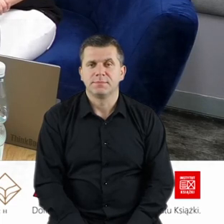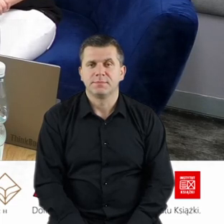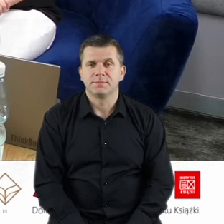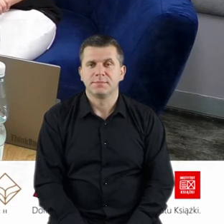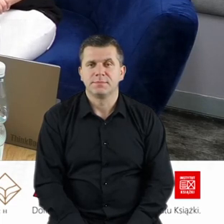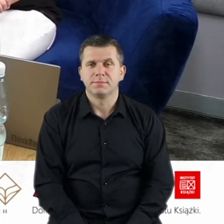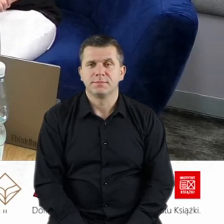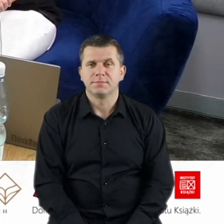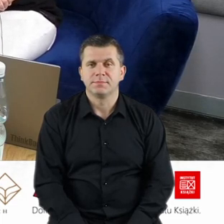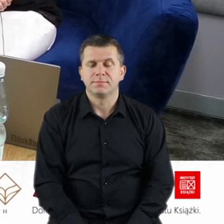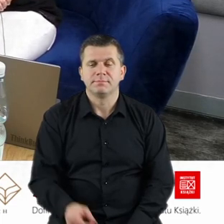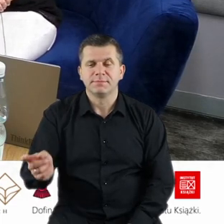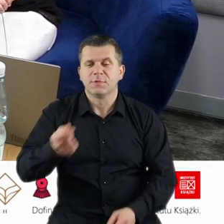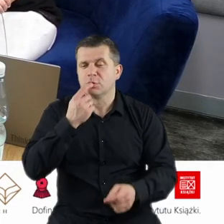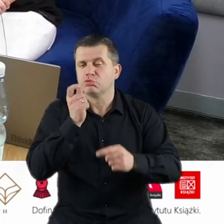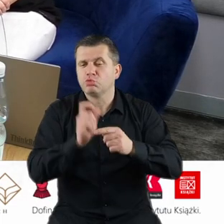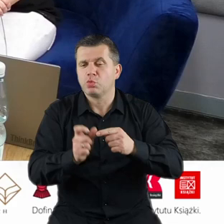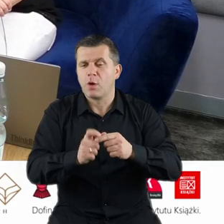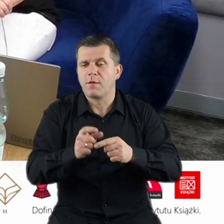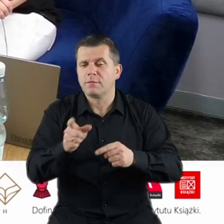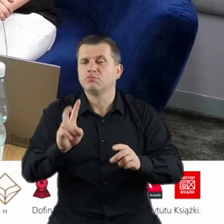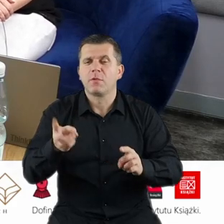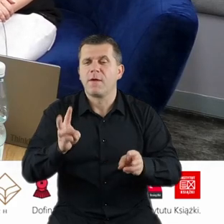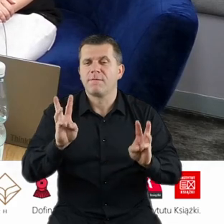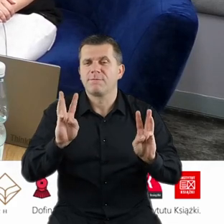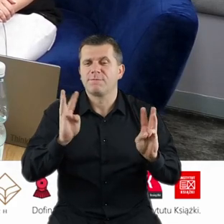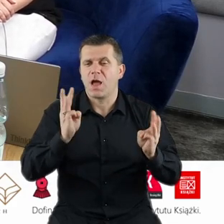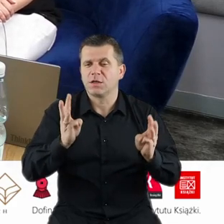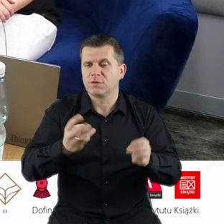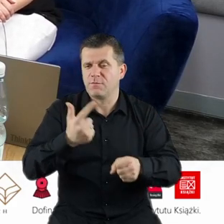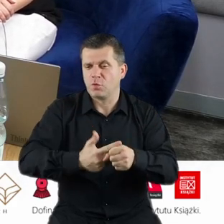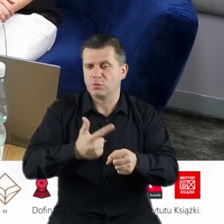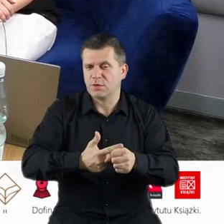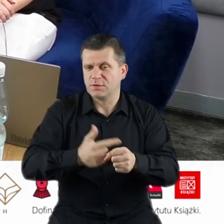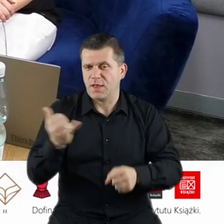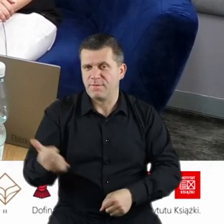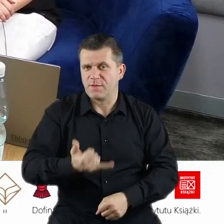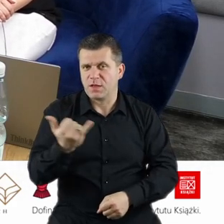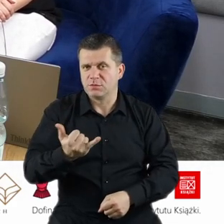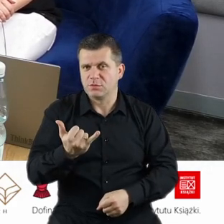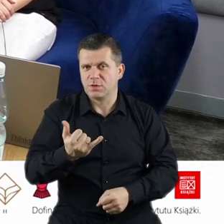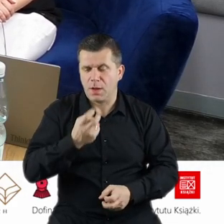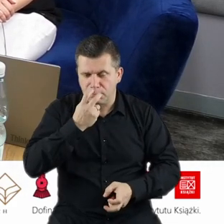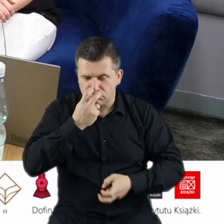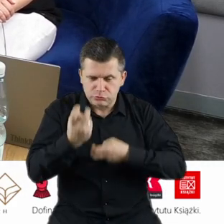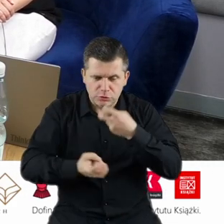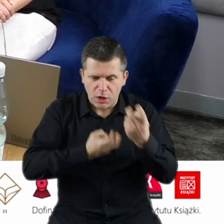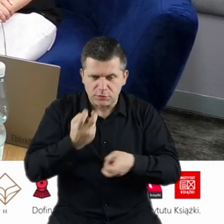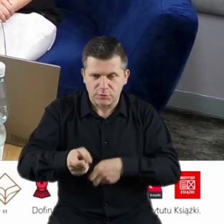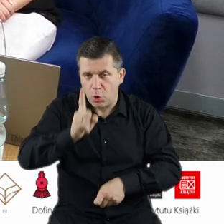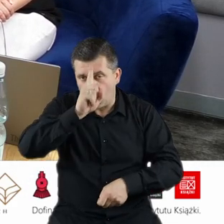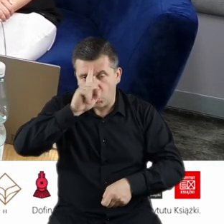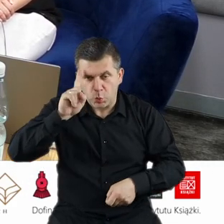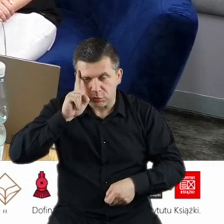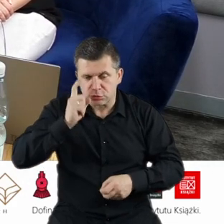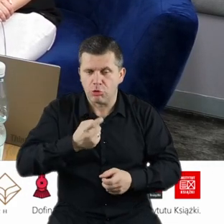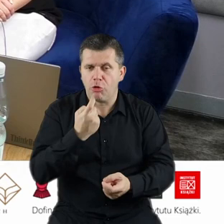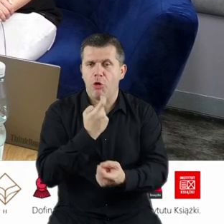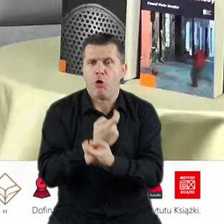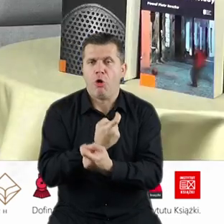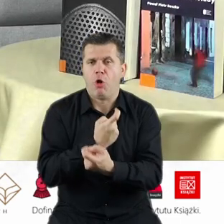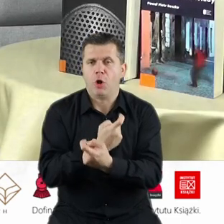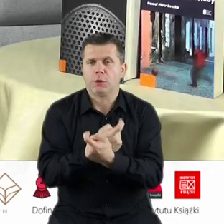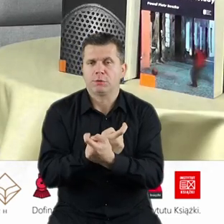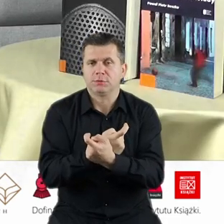Pouczka to jest termin pochodzący z warsztatu XX-wiecznego przeszukiwacza ludzkich